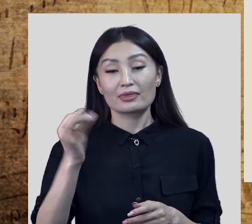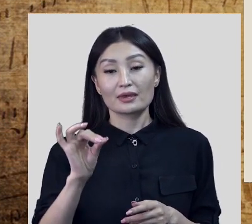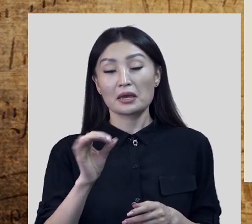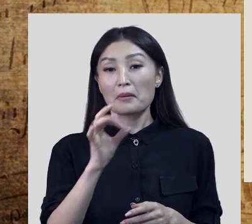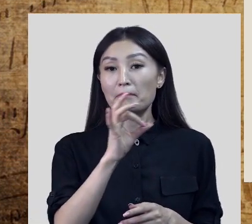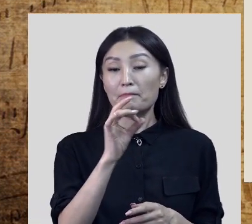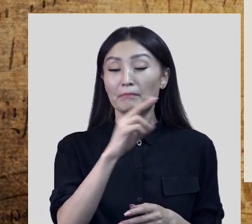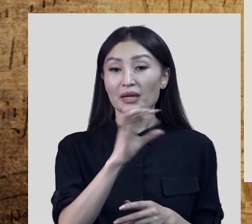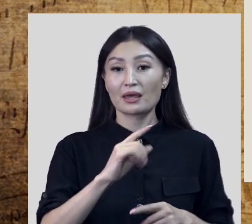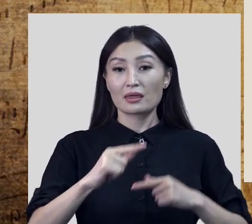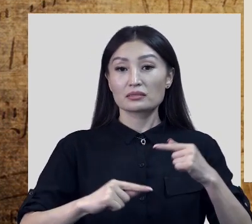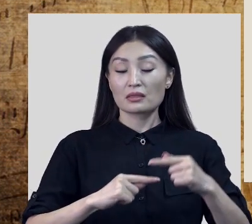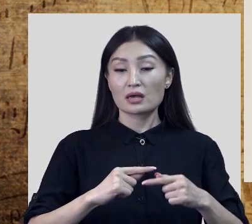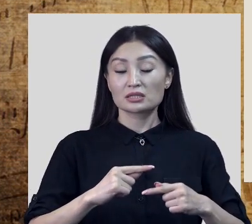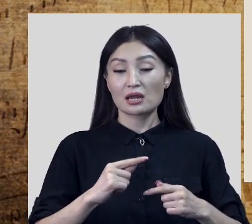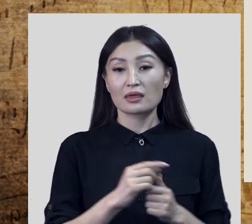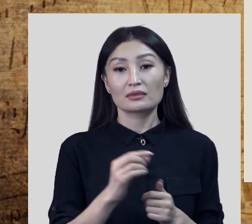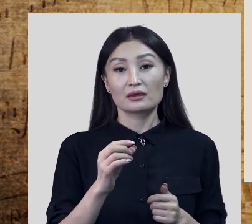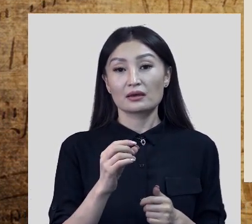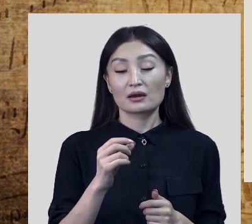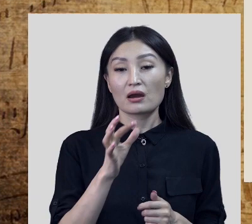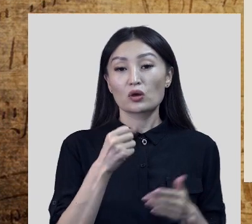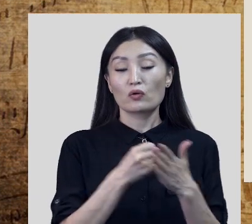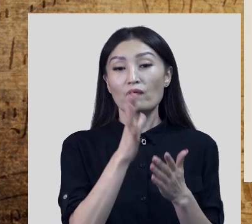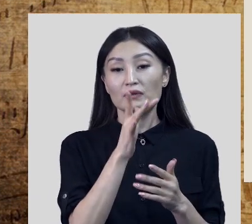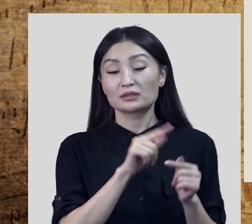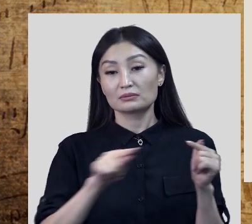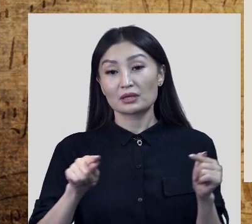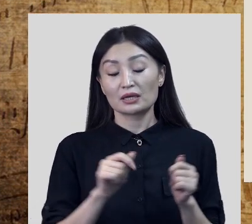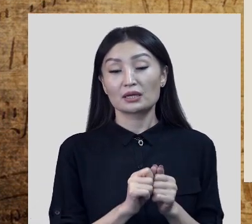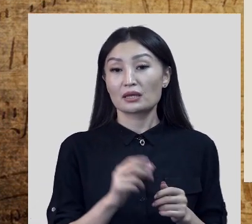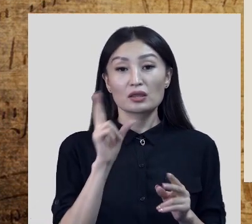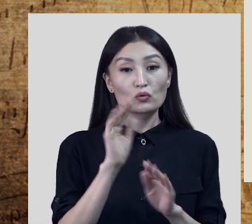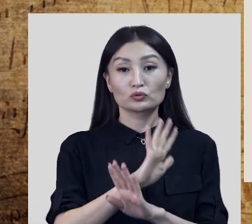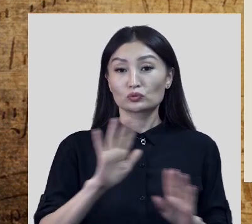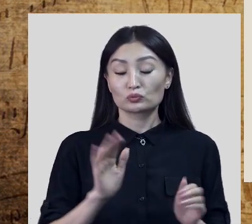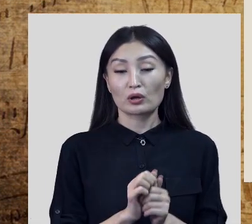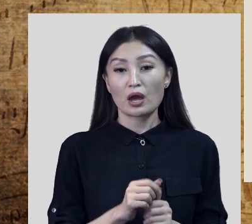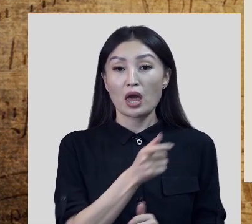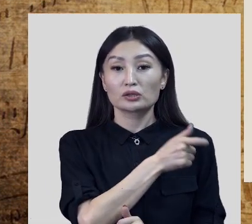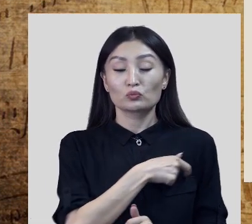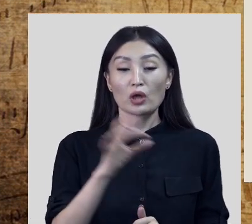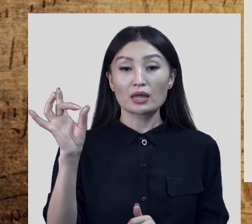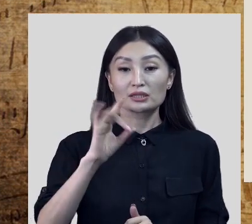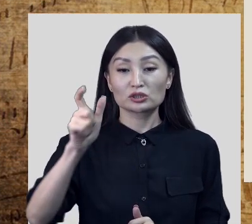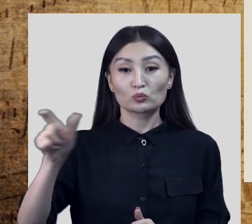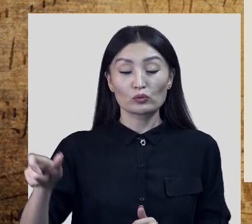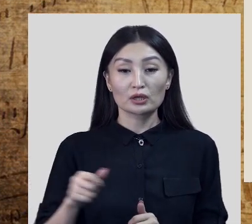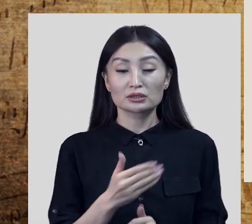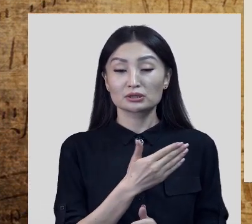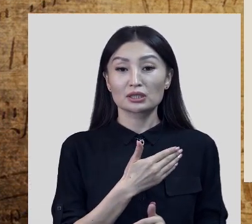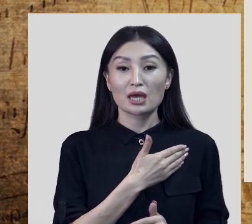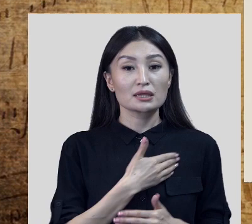несовершеннолетним наследники престола не имели успеха депутата республиканцы не желавшие окончательно утратите